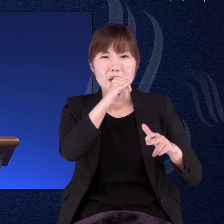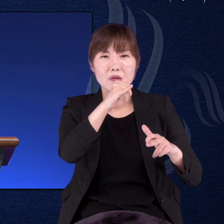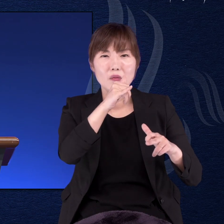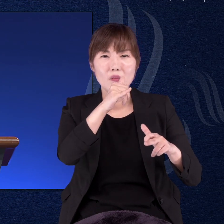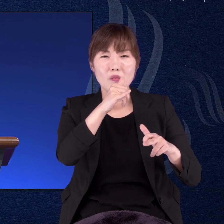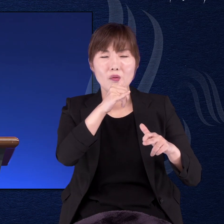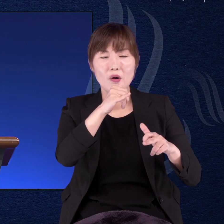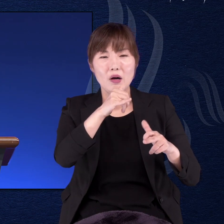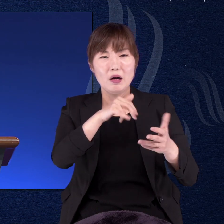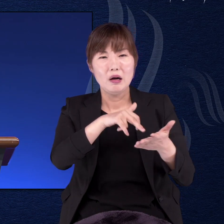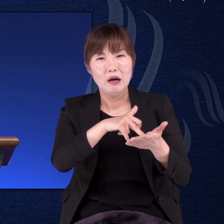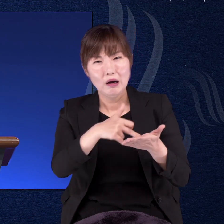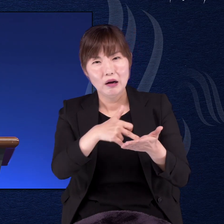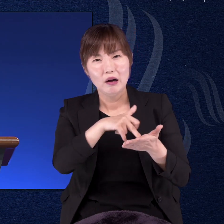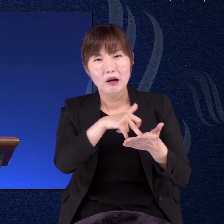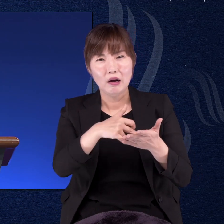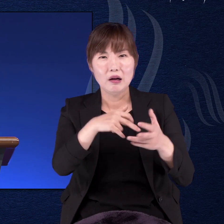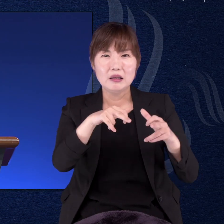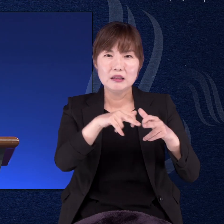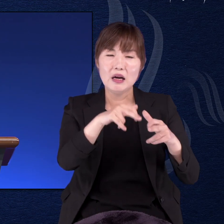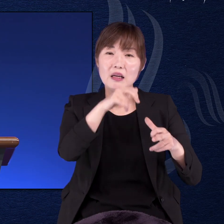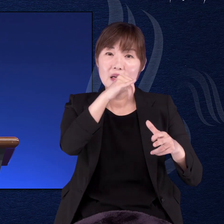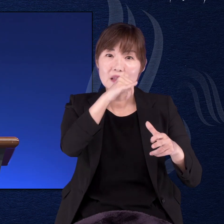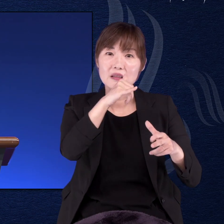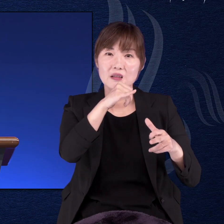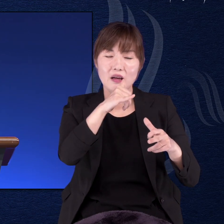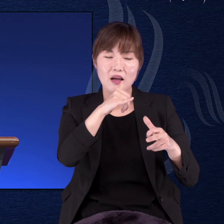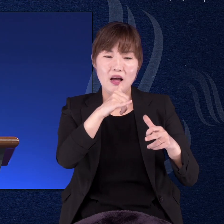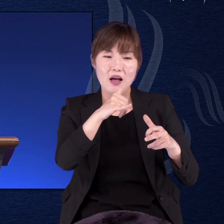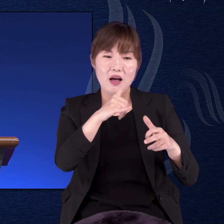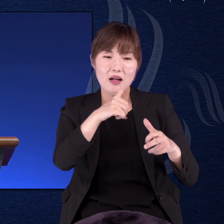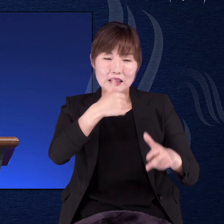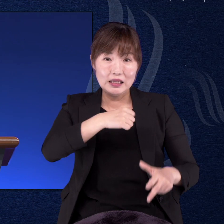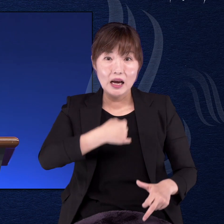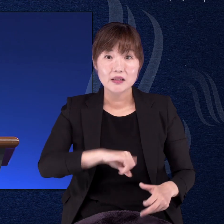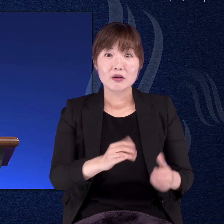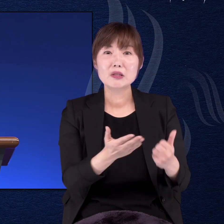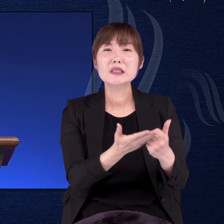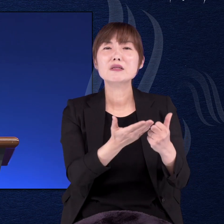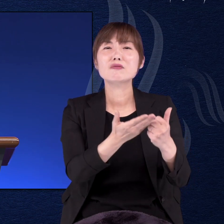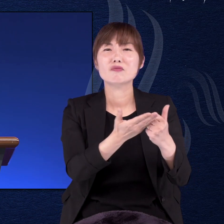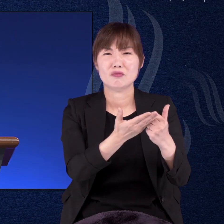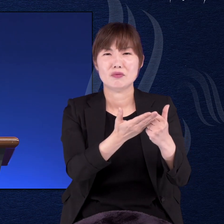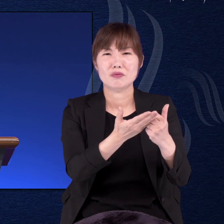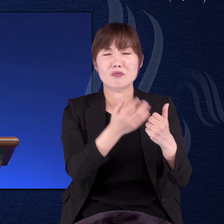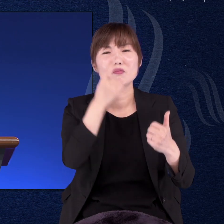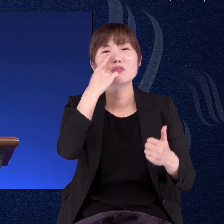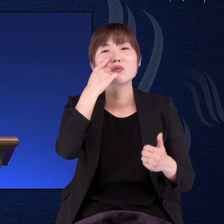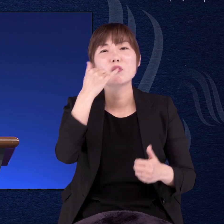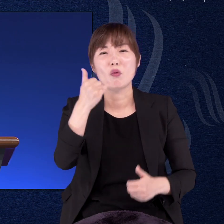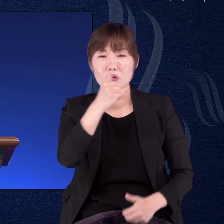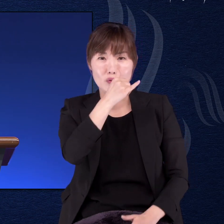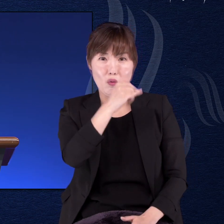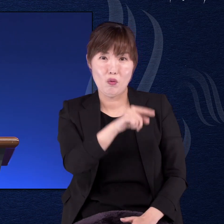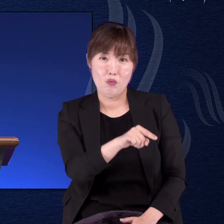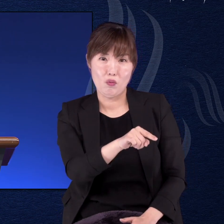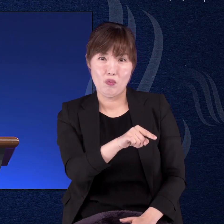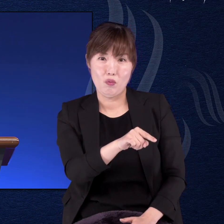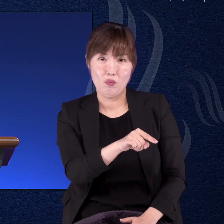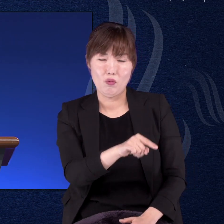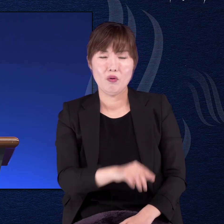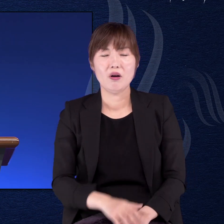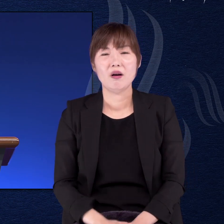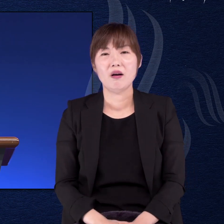기도하게 되는데, 하면서 한편으로는 드는 생각은 그렇습니다. 아, 정말 저분의 그릇은